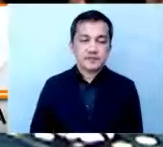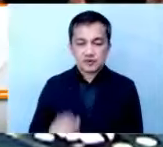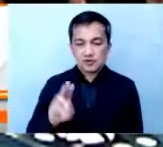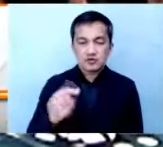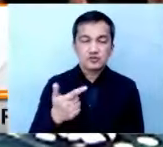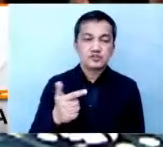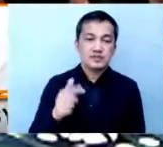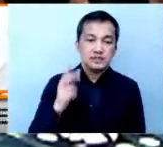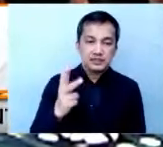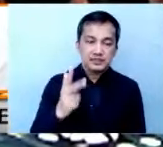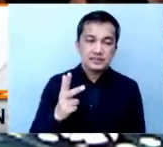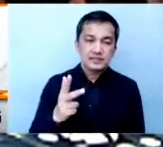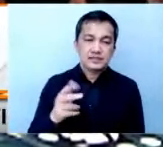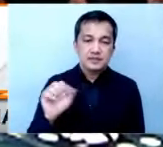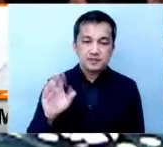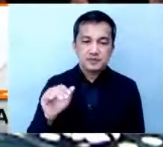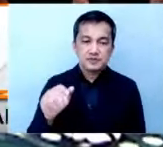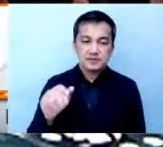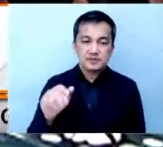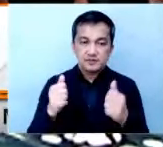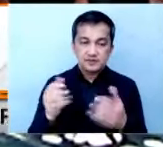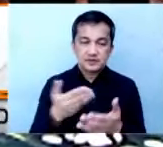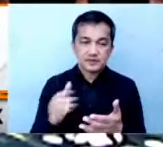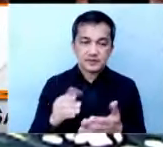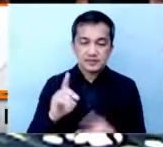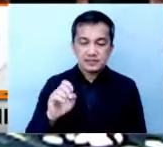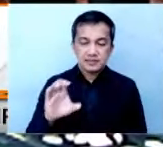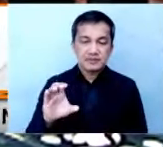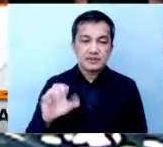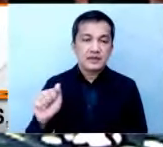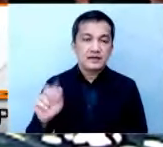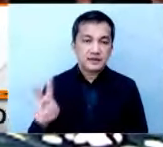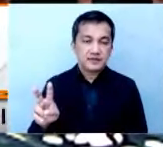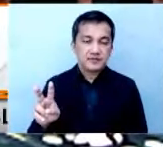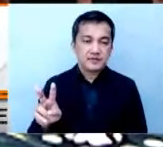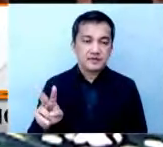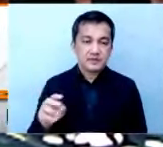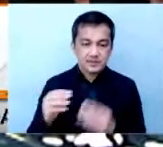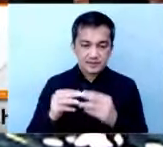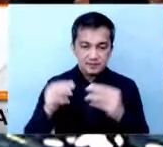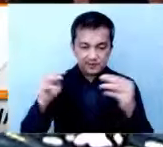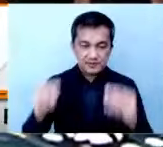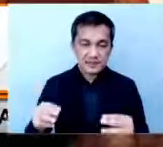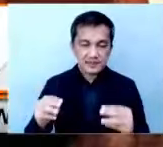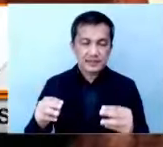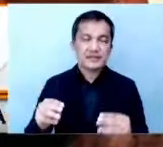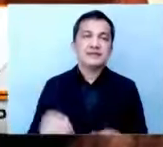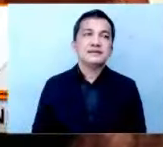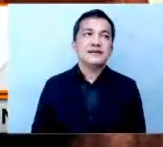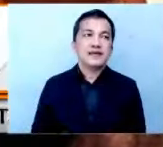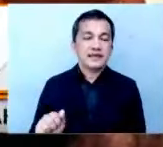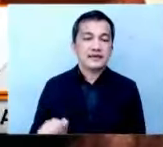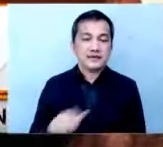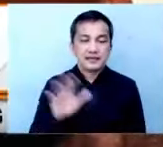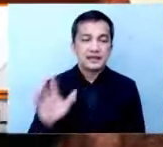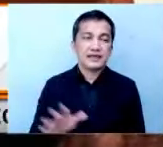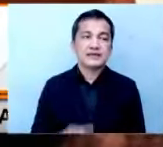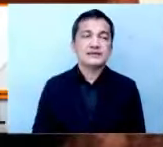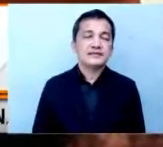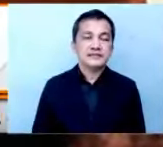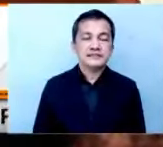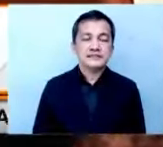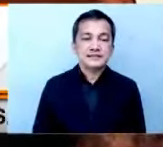ang 15th anniversary concert ng December Avenue sa Mall of Asia Arena. Nagbabalita mula